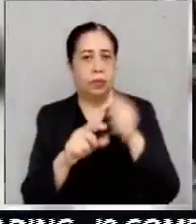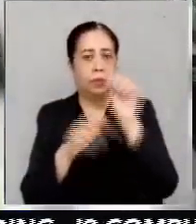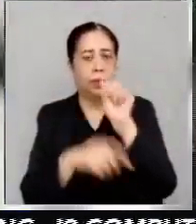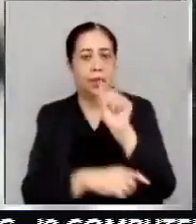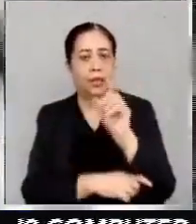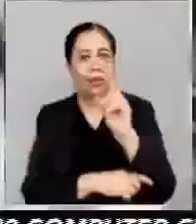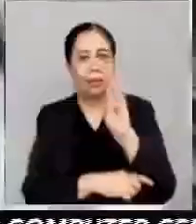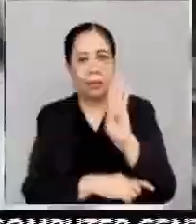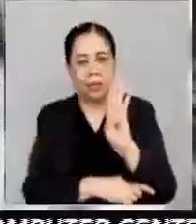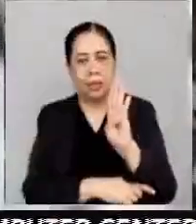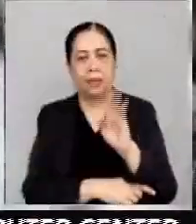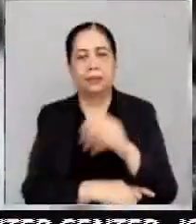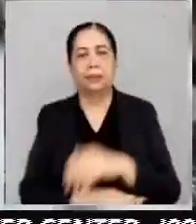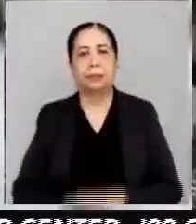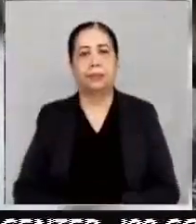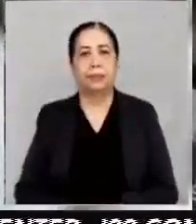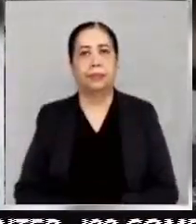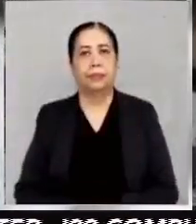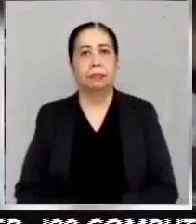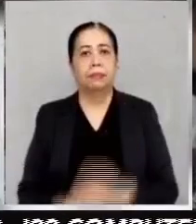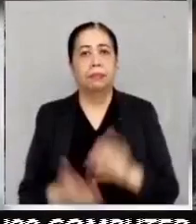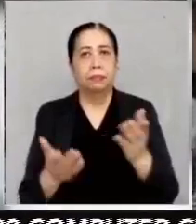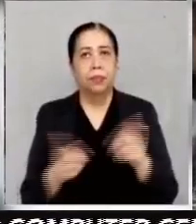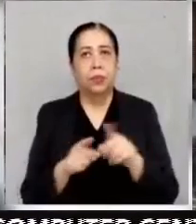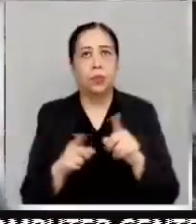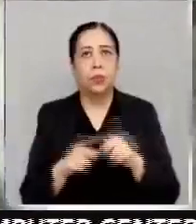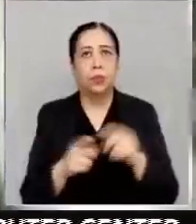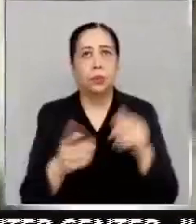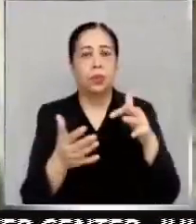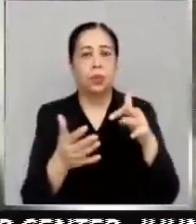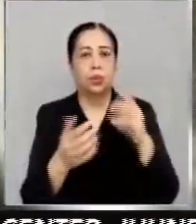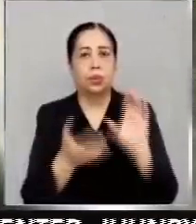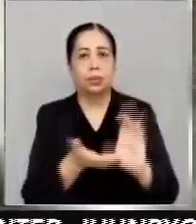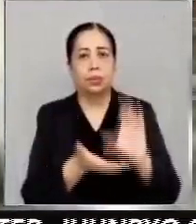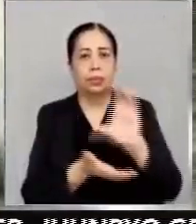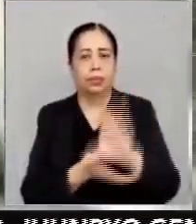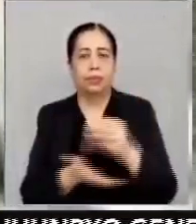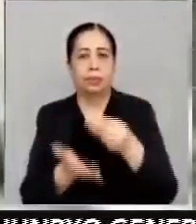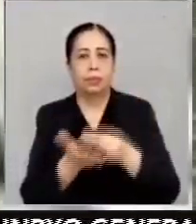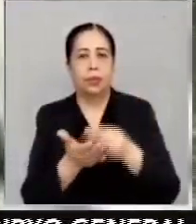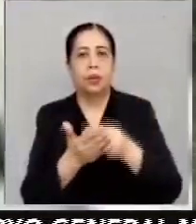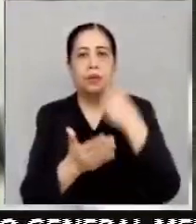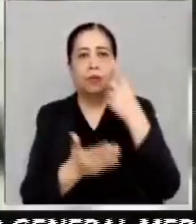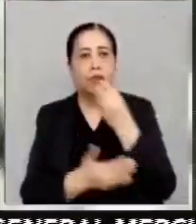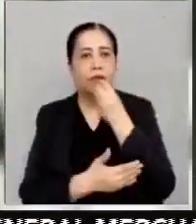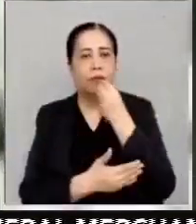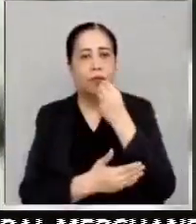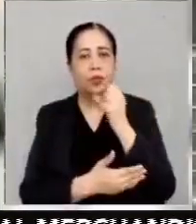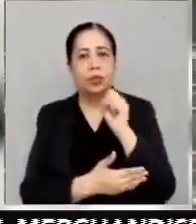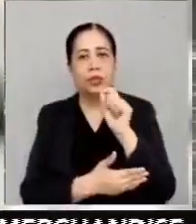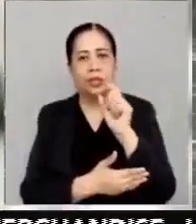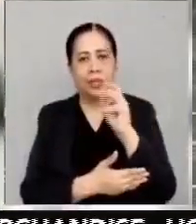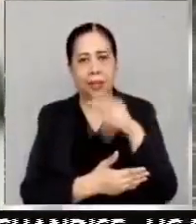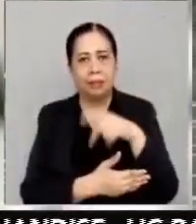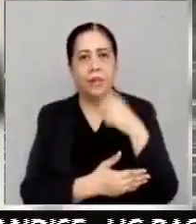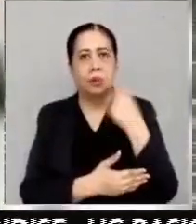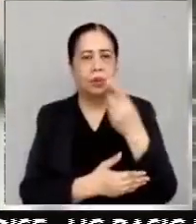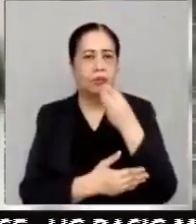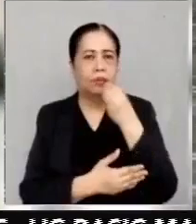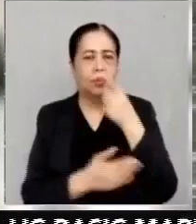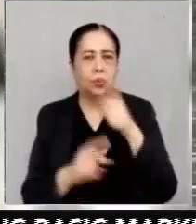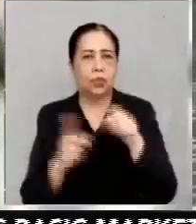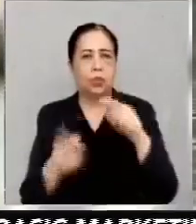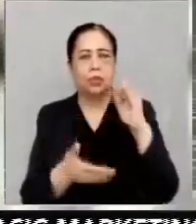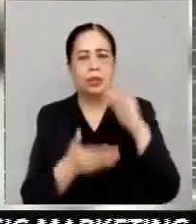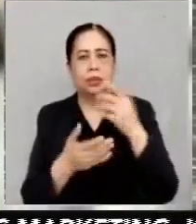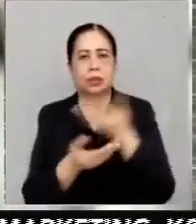o ADB. Pero bukod dyan, pinag-aaralan din pondohan ng proyekto para sa food stamp o pagkain para sa mahihirap na layong maibaba ang